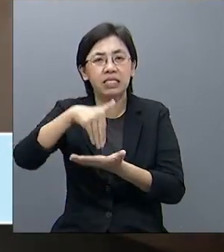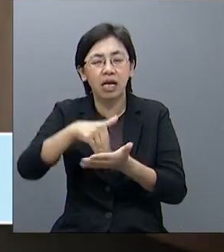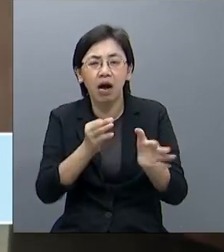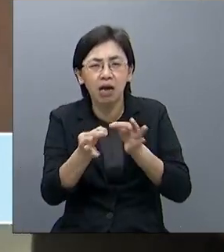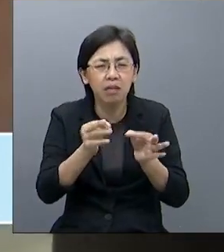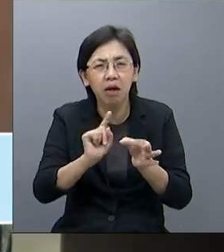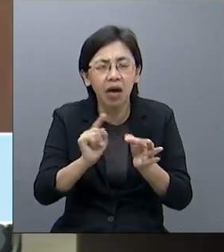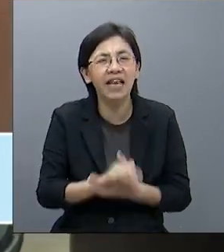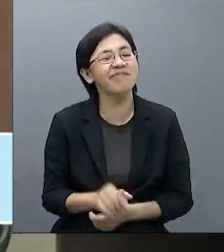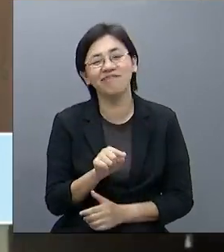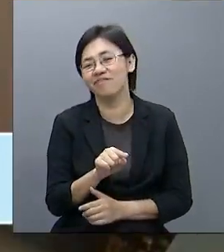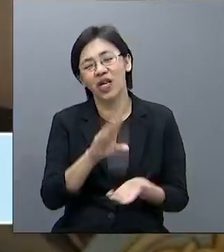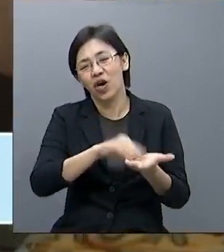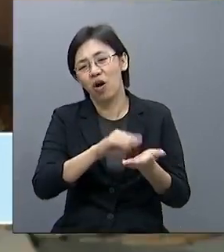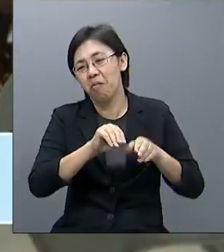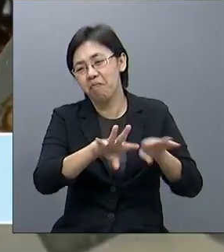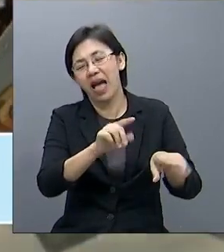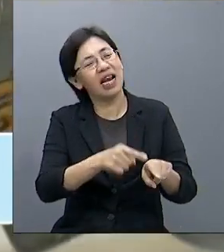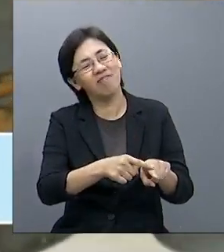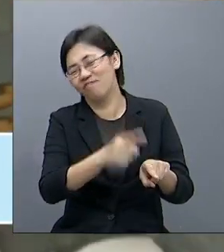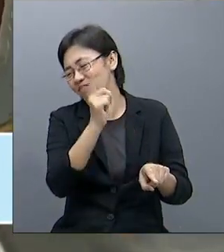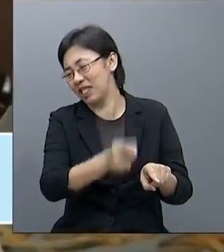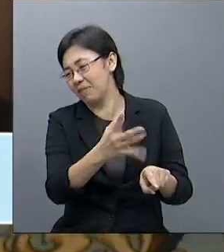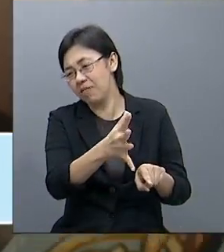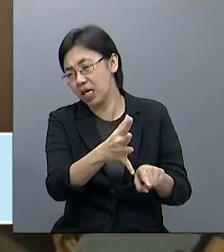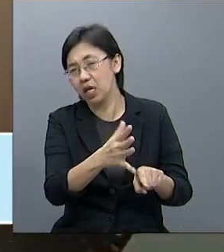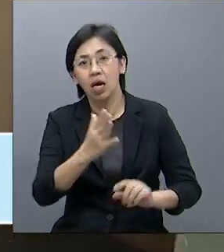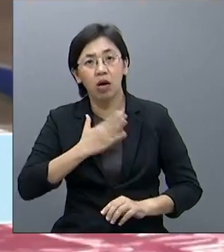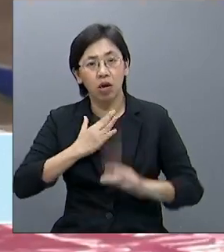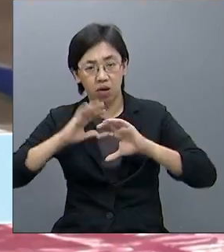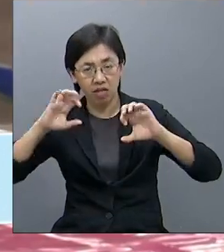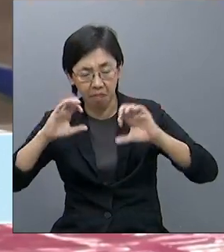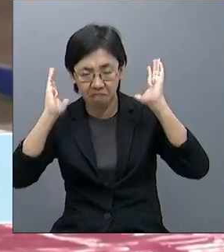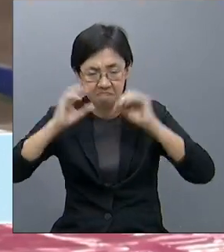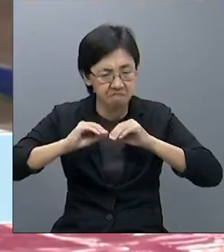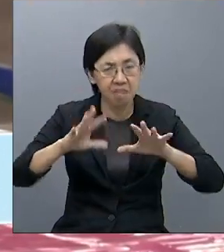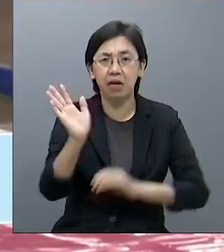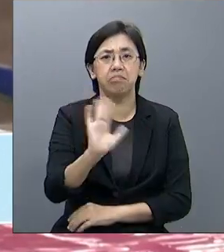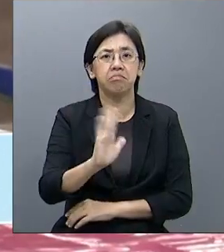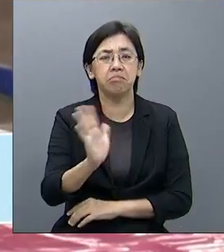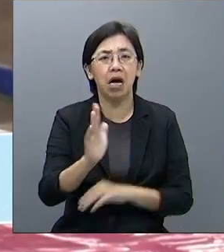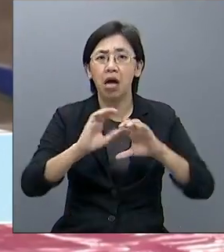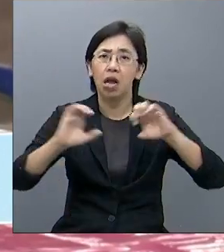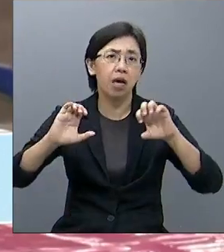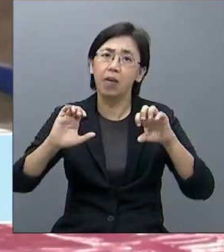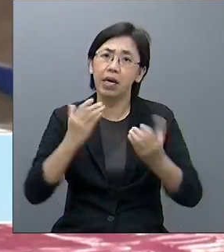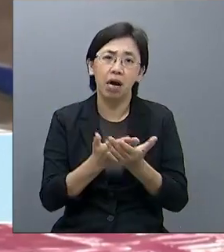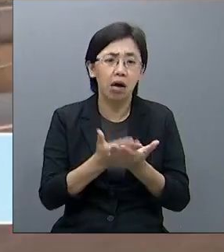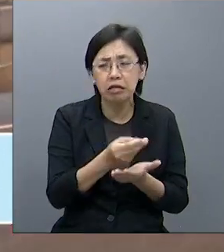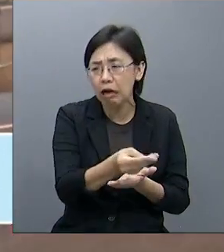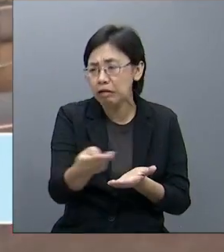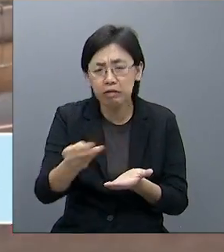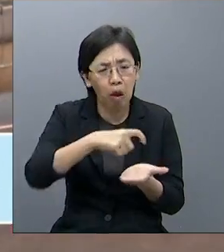ว่าข้อมูลประชาสัมพันธ์ดังกล่าวไม่เป็นความจริงและไม่ได้มาจากหน่วยงานภาครัฐทุกภาคส่วนเพราะรัฐบาลไม่มีนโยบายแจกเงินตาม